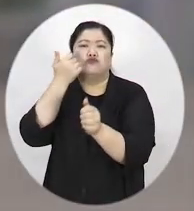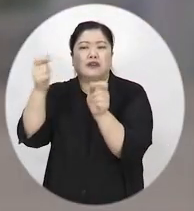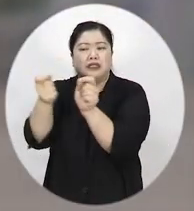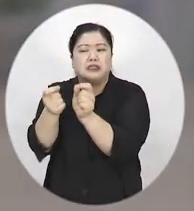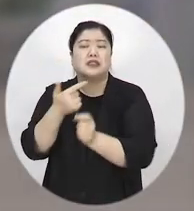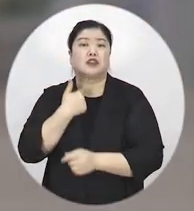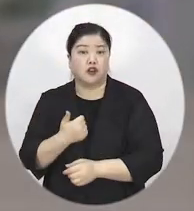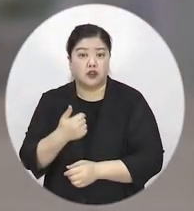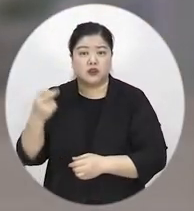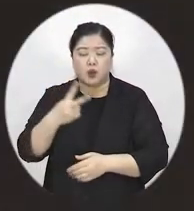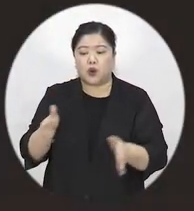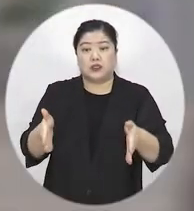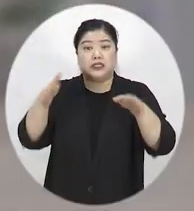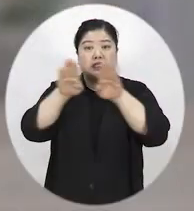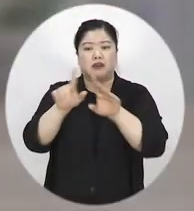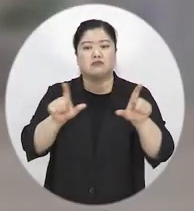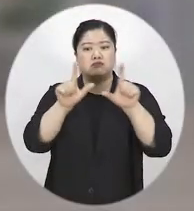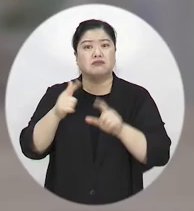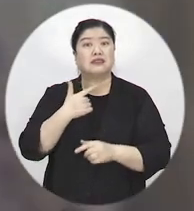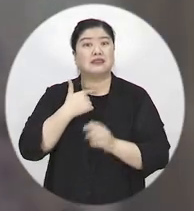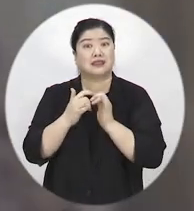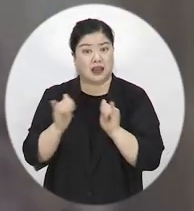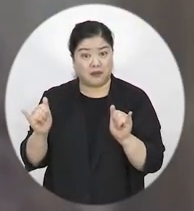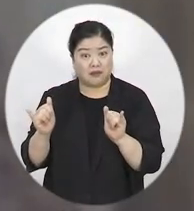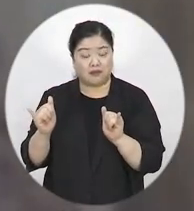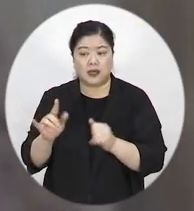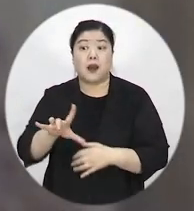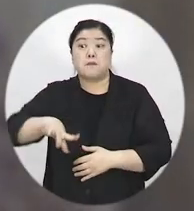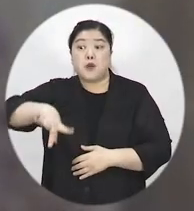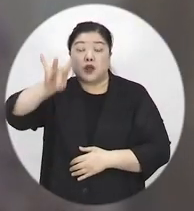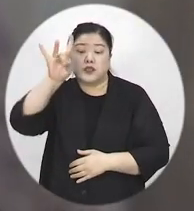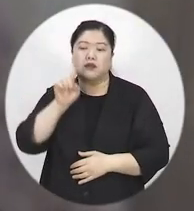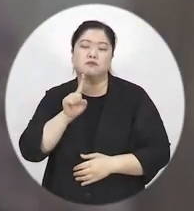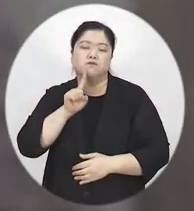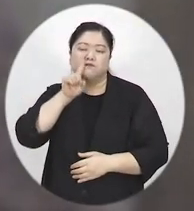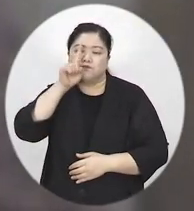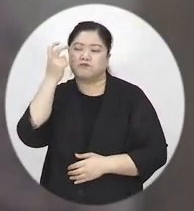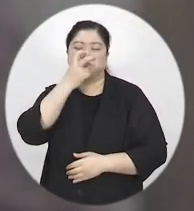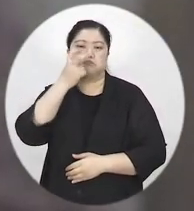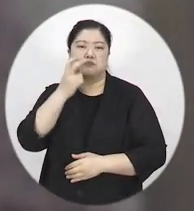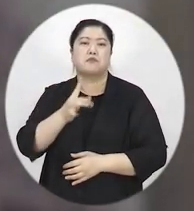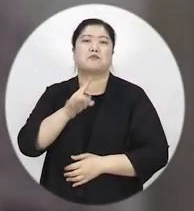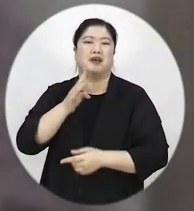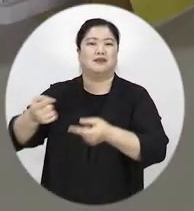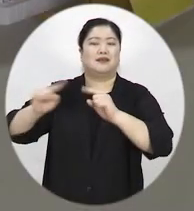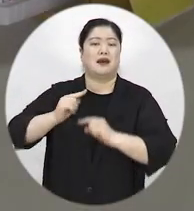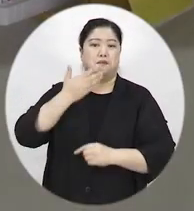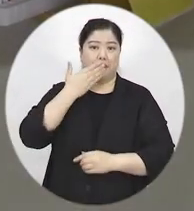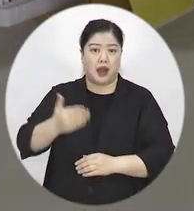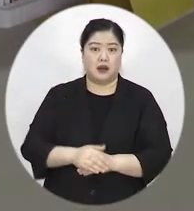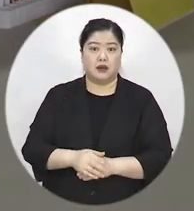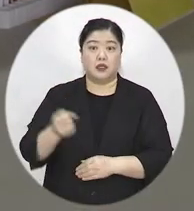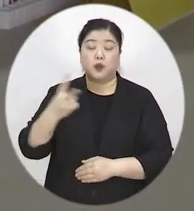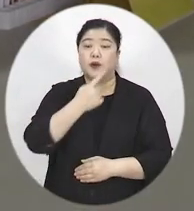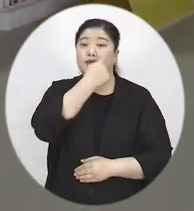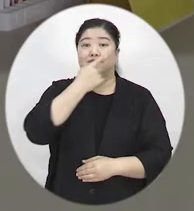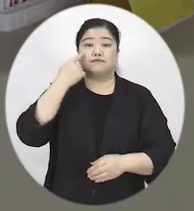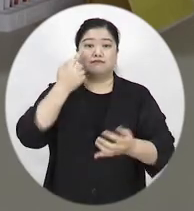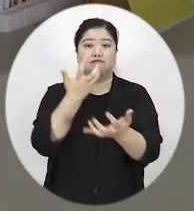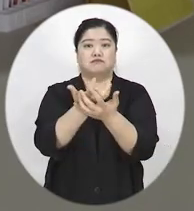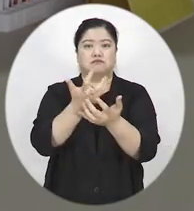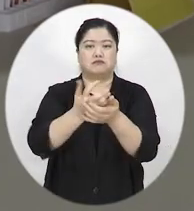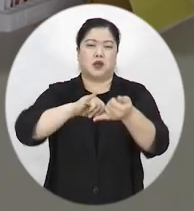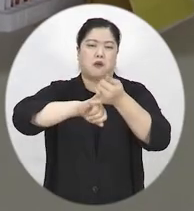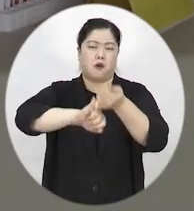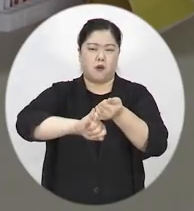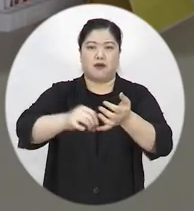연관성이 있는 사람, 감염취약시설 관련자 등 PCR 검사 우선순위에 해당하는 대상자에 한하며 대상임을 확인할 수